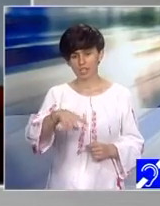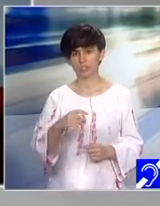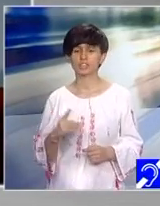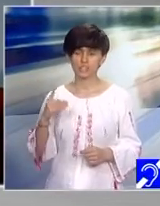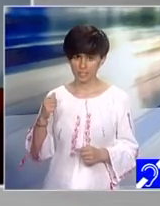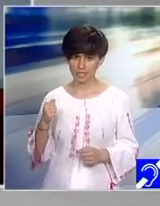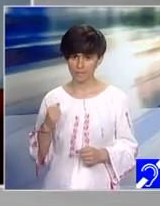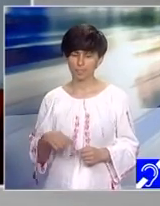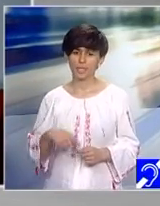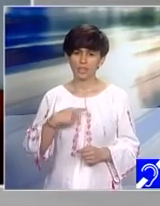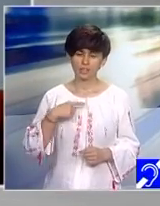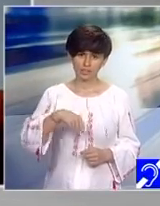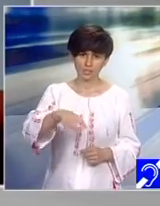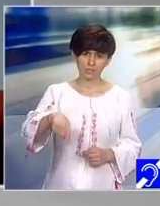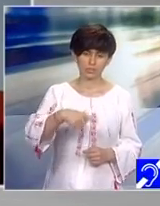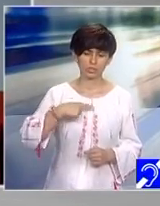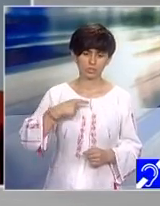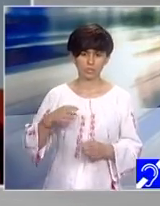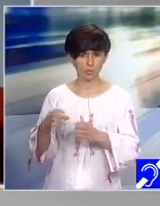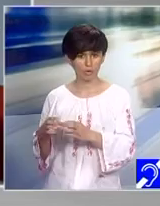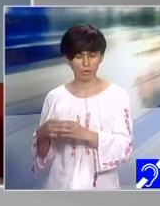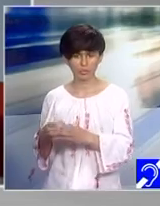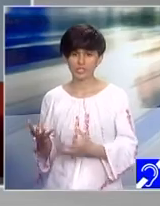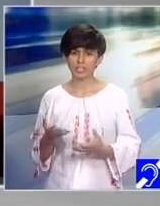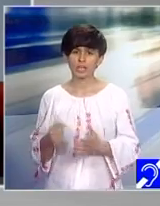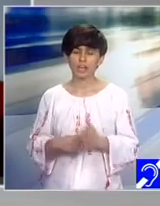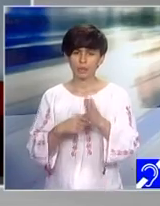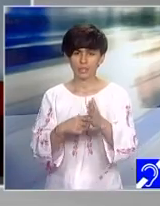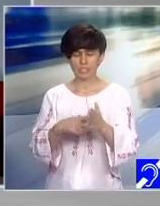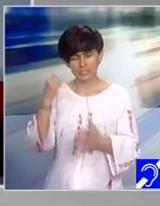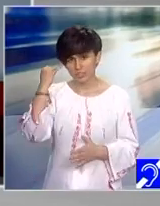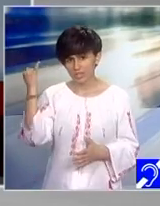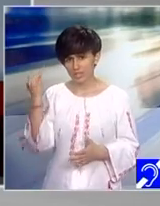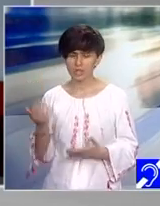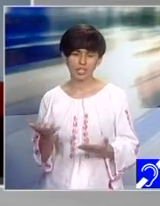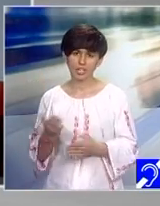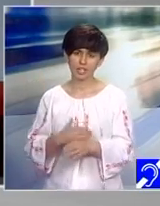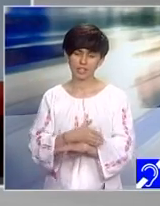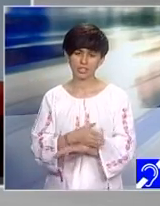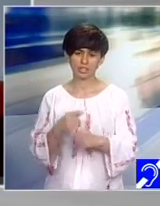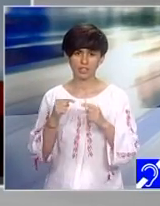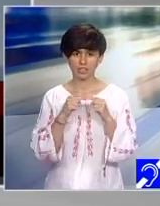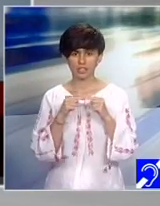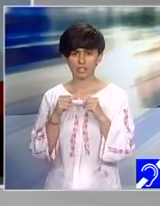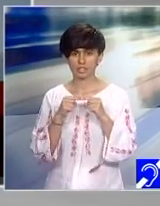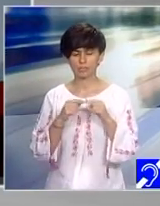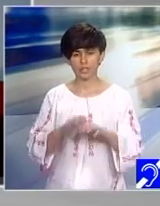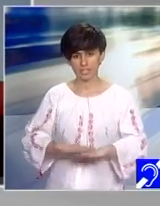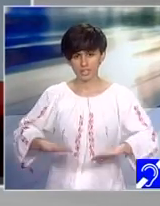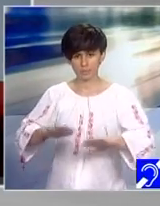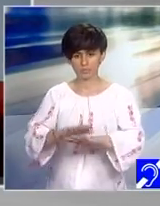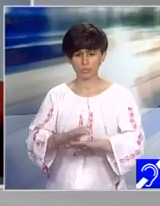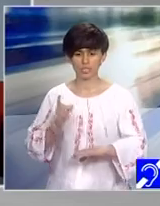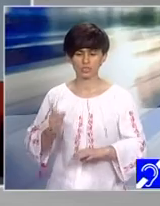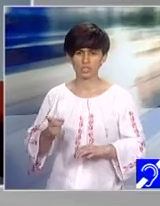care emis niște idei care la un moment dat intră în dezbatere publică, ele trebuiesc apucate